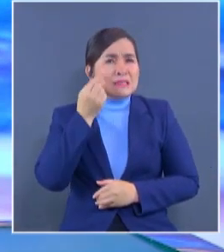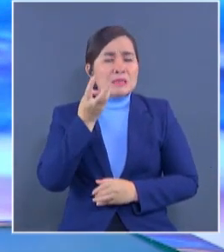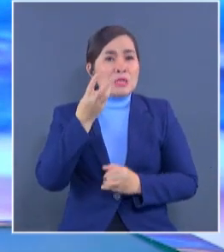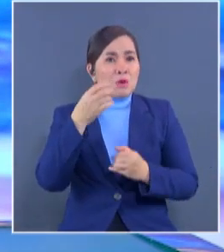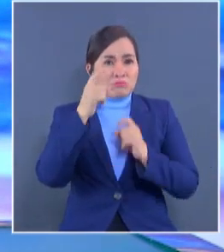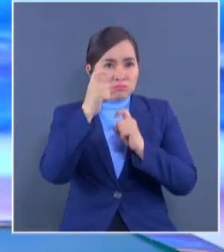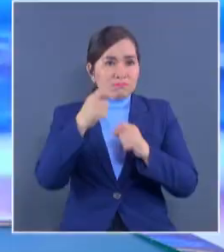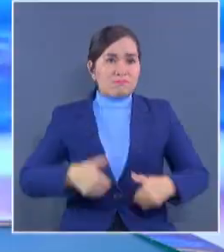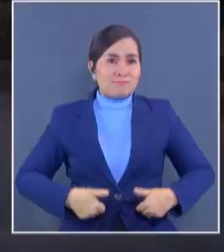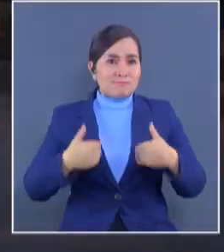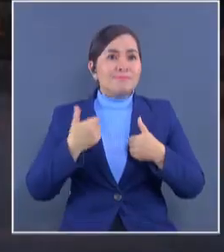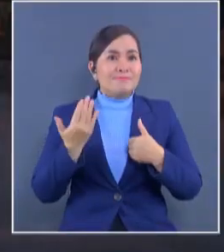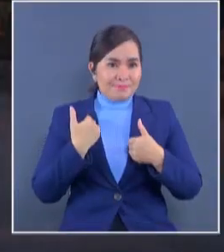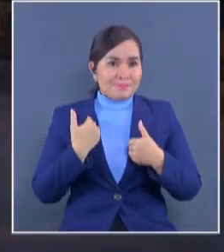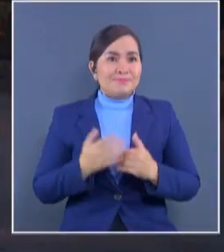ติเหตุได้ค่ะ